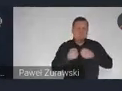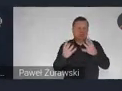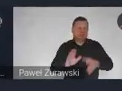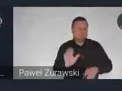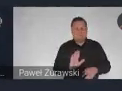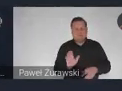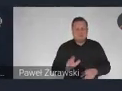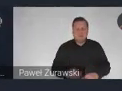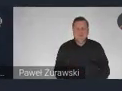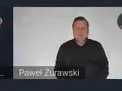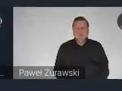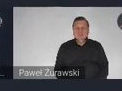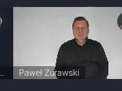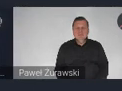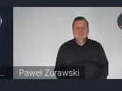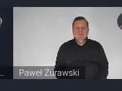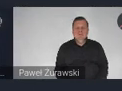przekonania